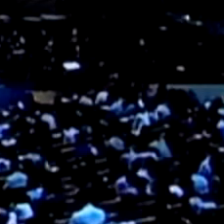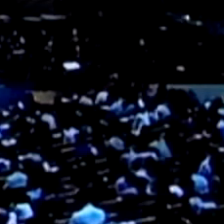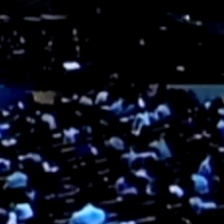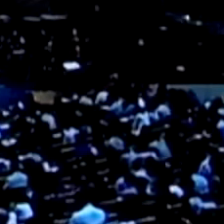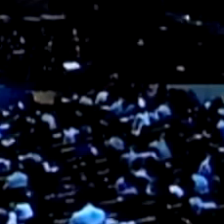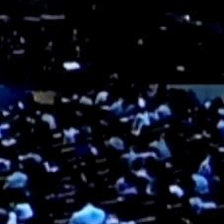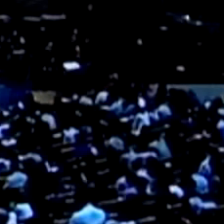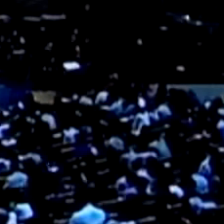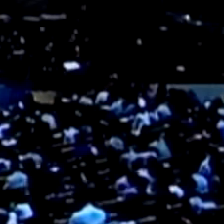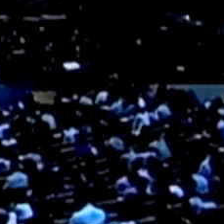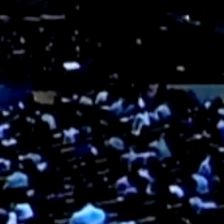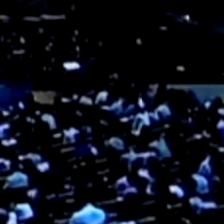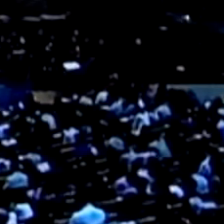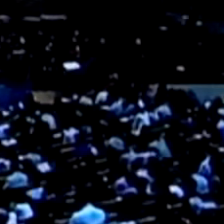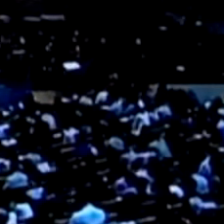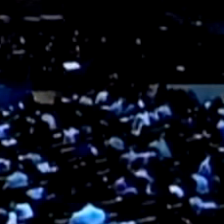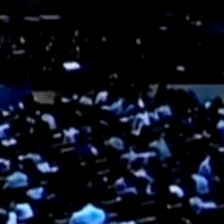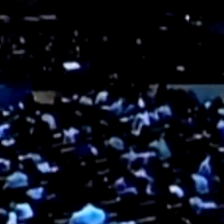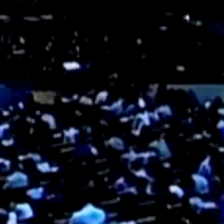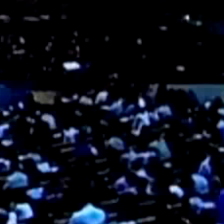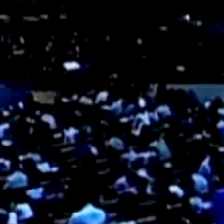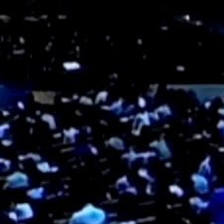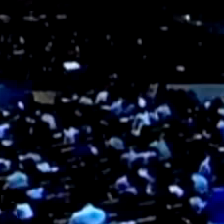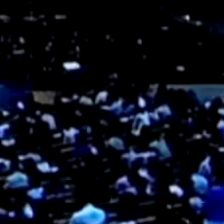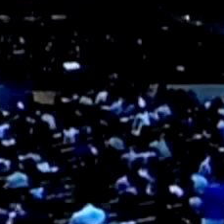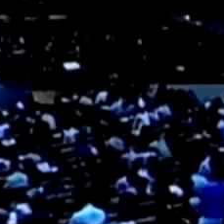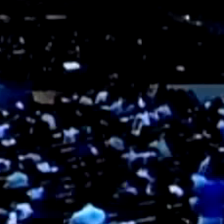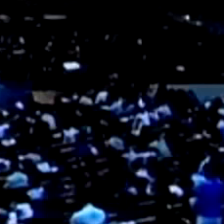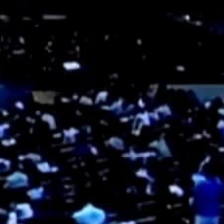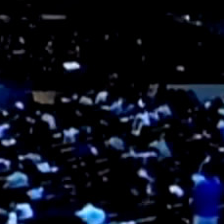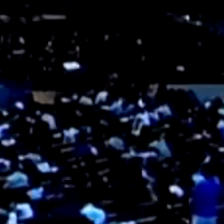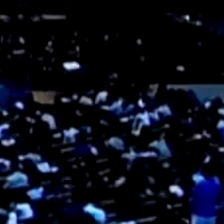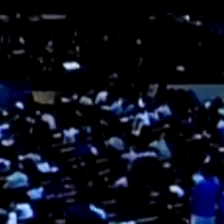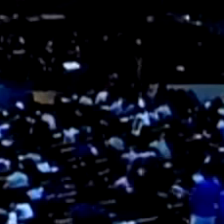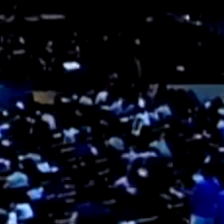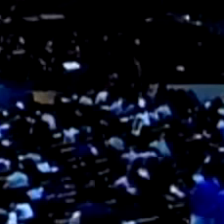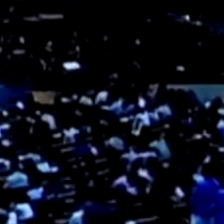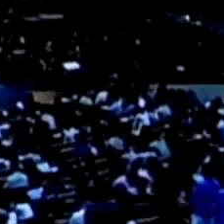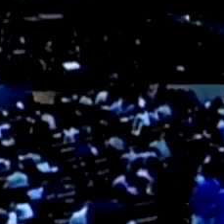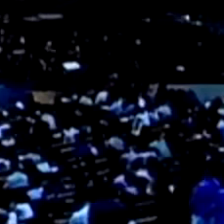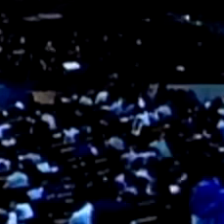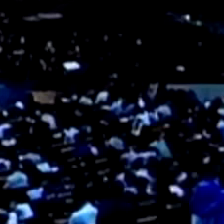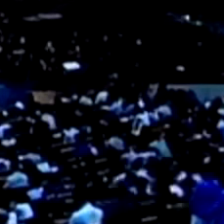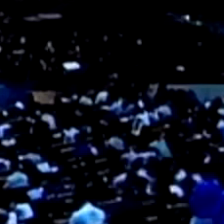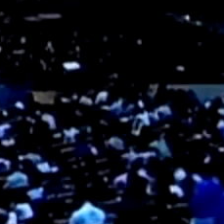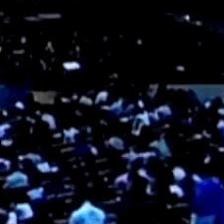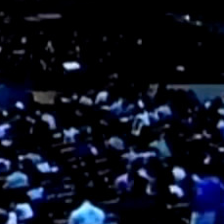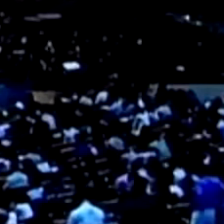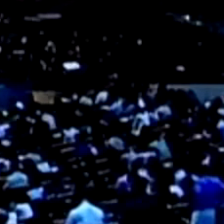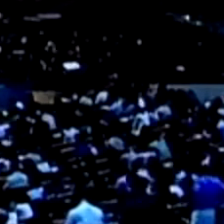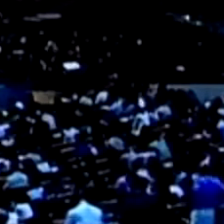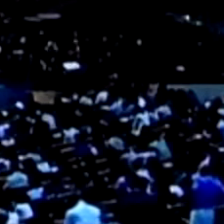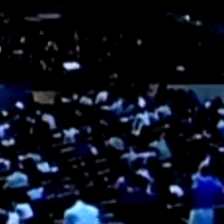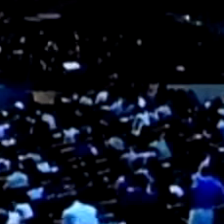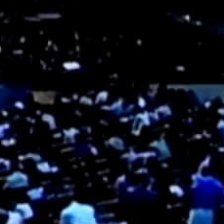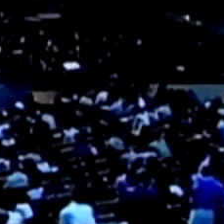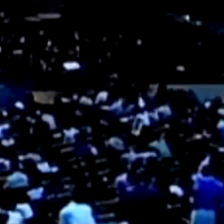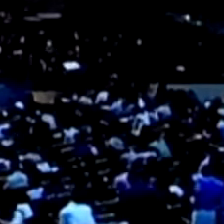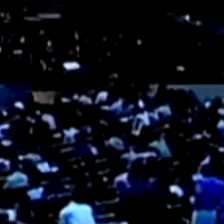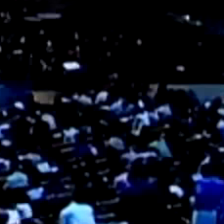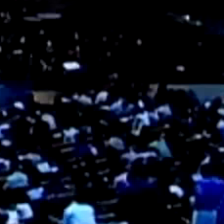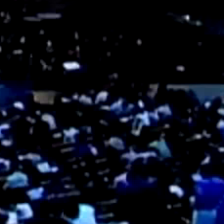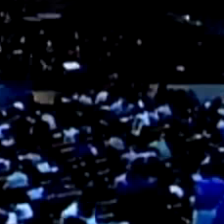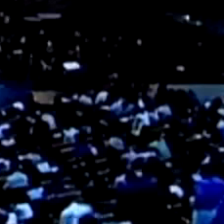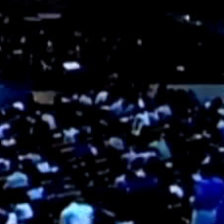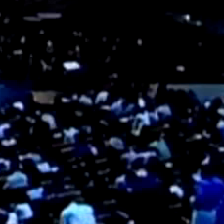구하며 나아갈 때 주여 역사해 주소서 하나님의 놀라우신 은혜 하나님의 놀라우신 은혜를 하나님 부어 주시기를 원합니다